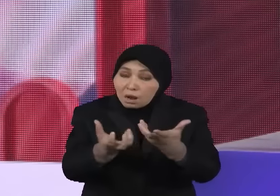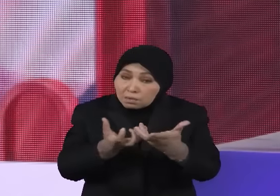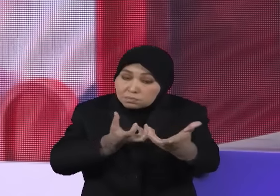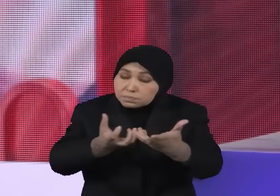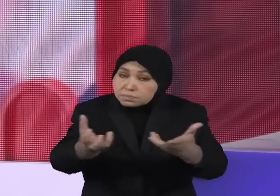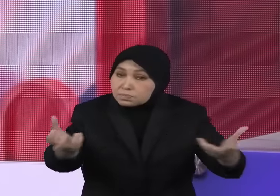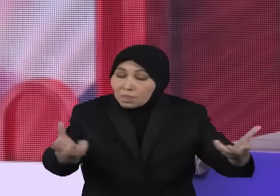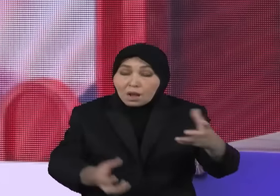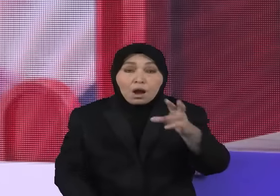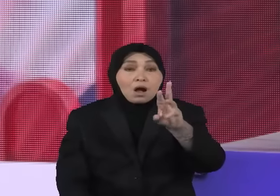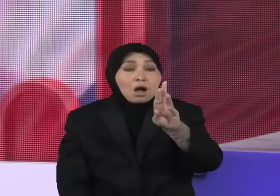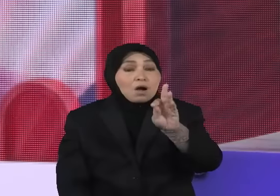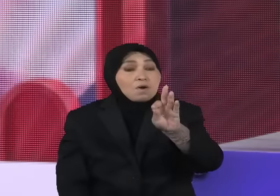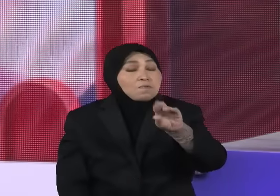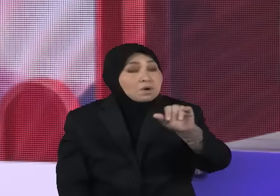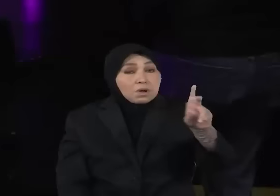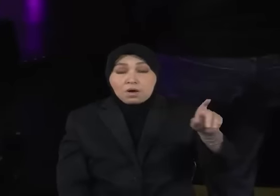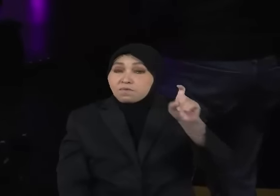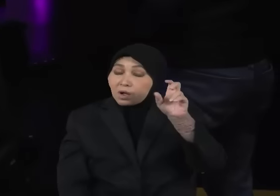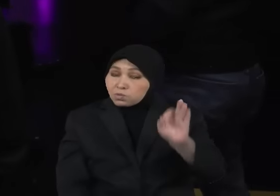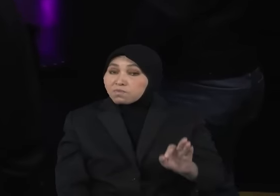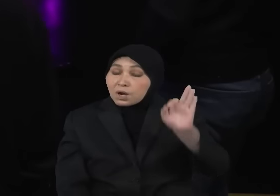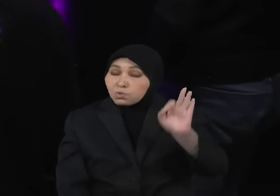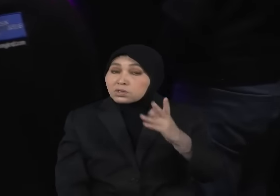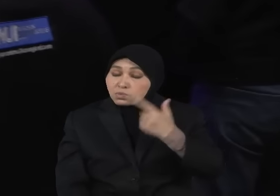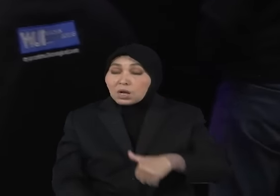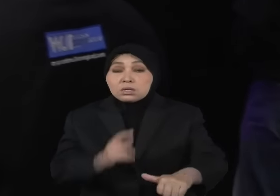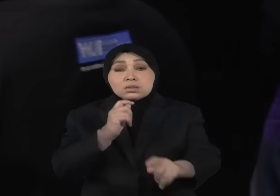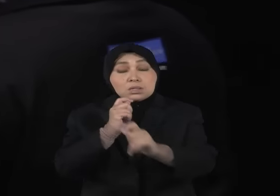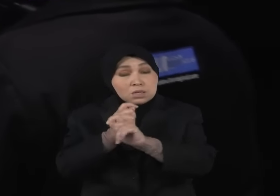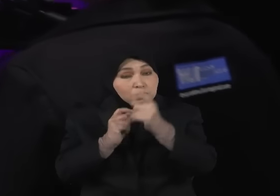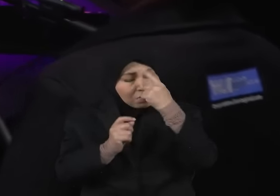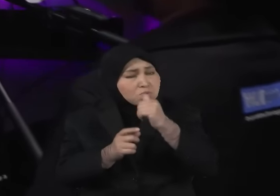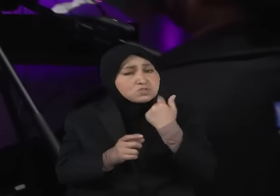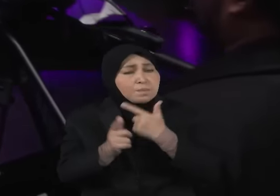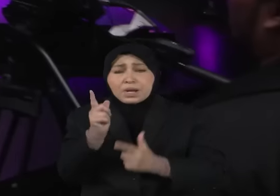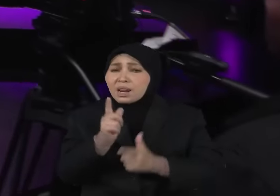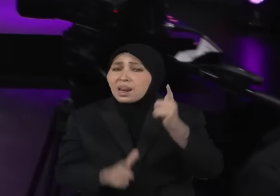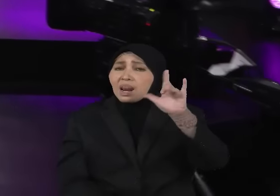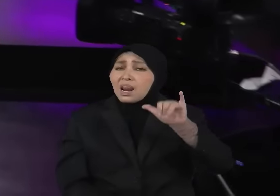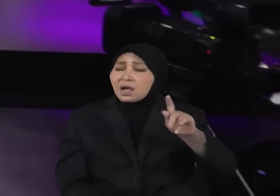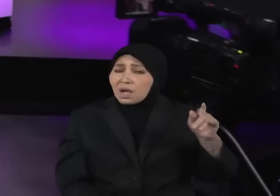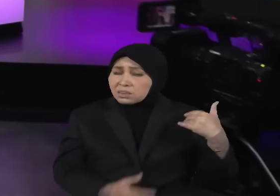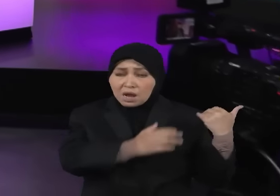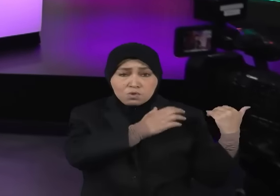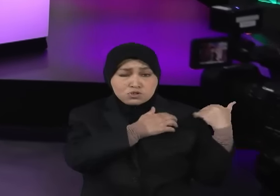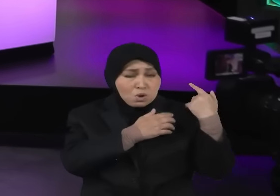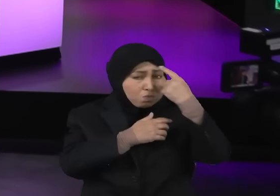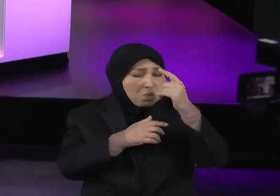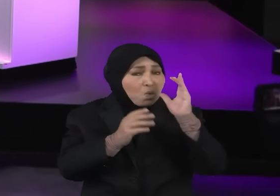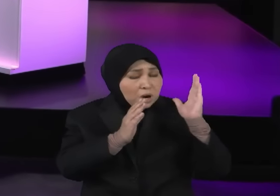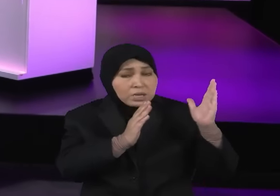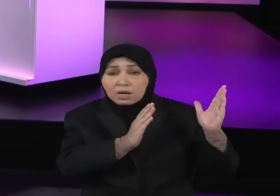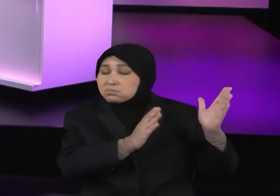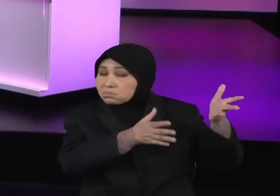kepada faraid, iaitu fardu-fardu yang telah ditentukan bagi siapa yang layak. Jadi tanggungjawab bagi orang yang tinggalkan,